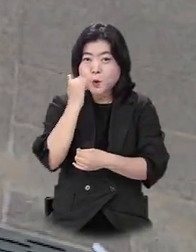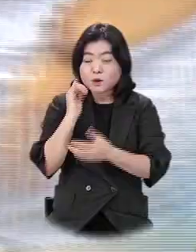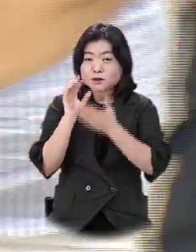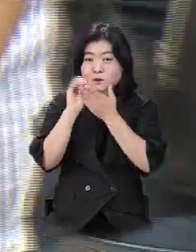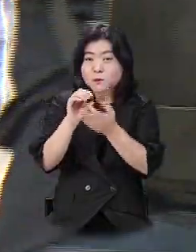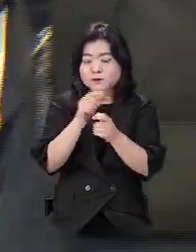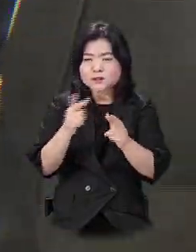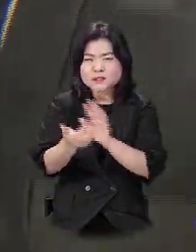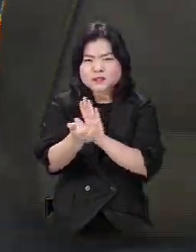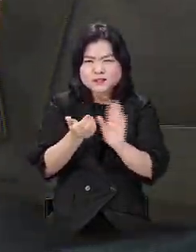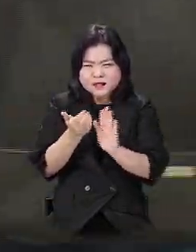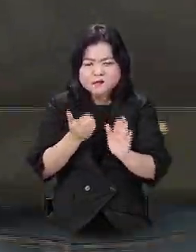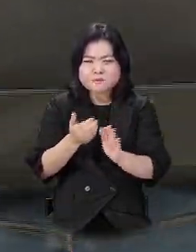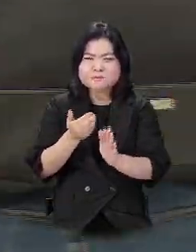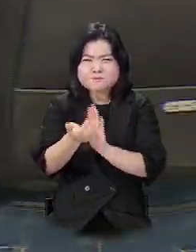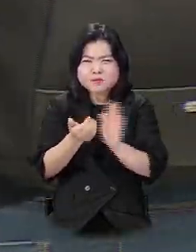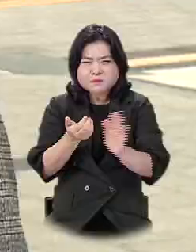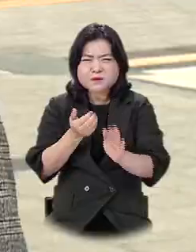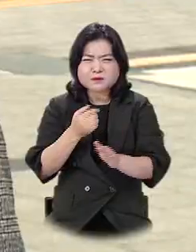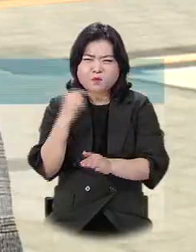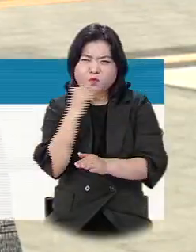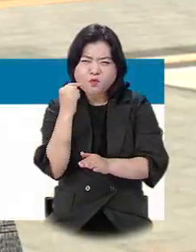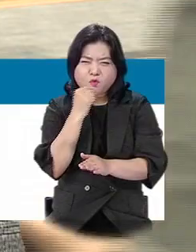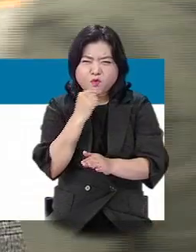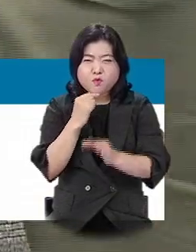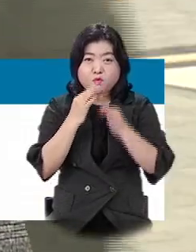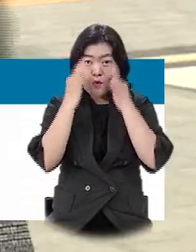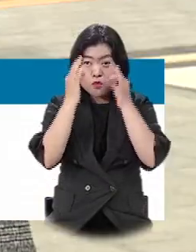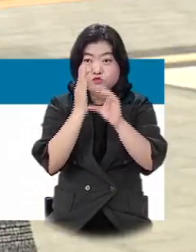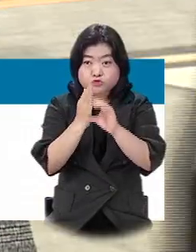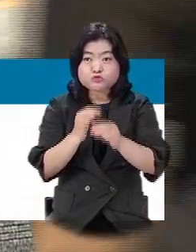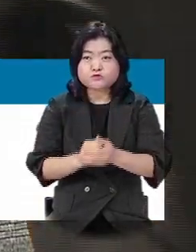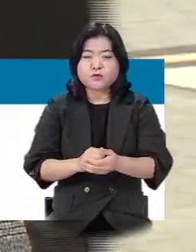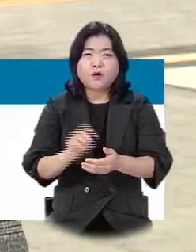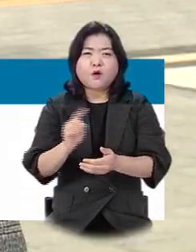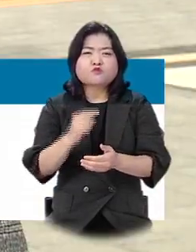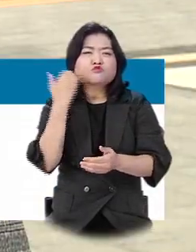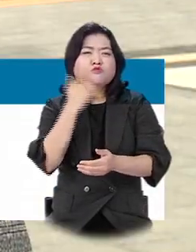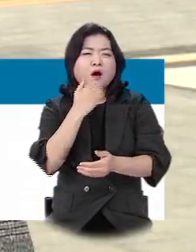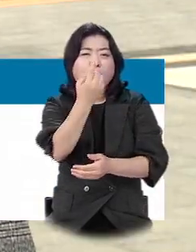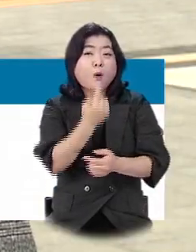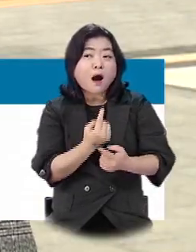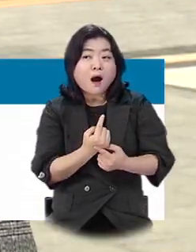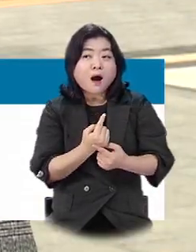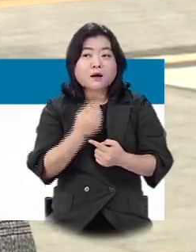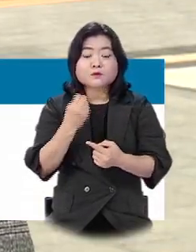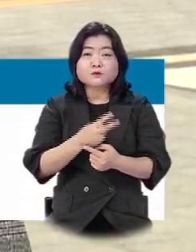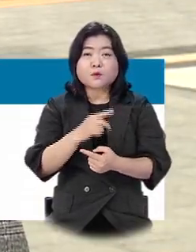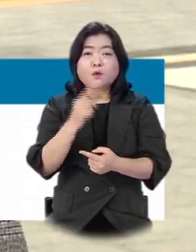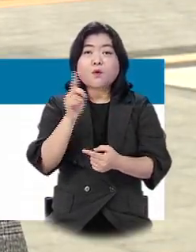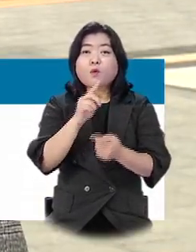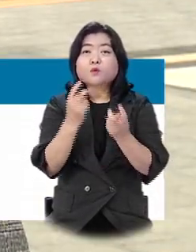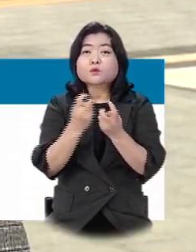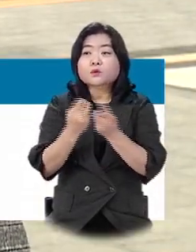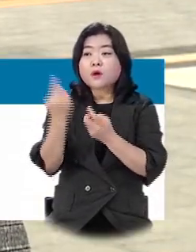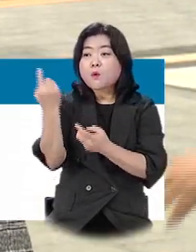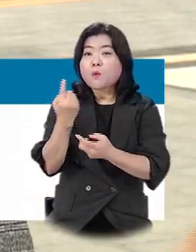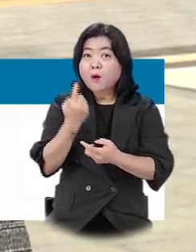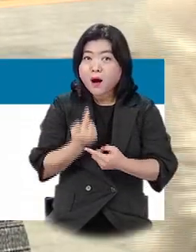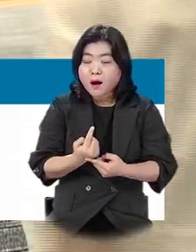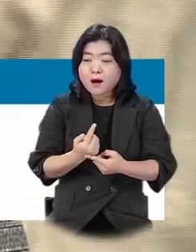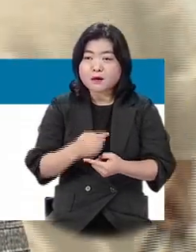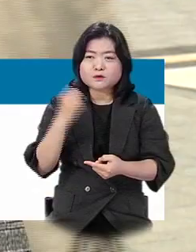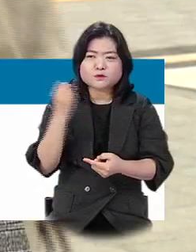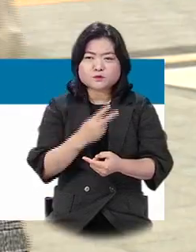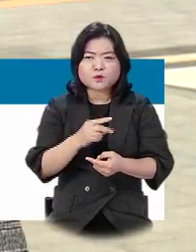사전 방역에 주력하고 있습니다. 어느 분이 공연을 보러 오셨는지, 그리고 어떤 경로로